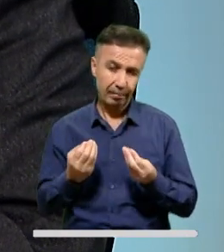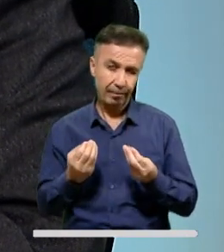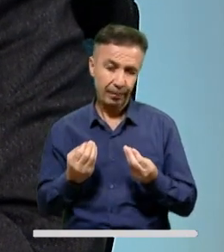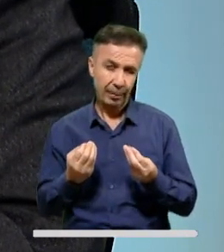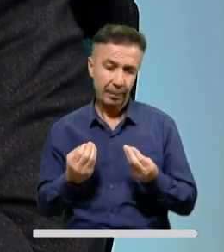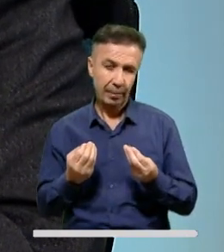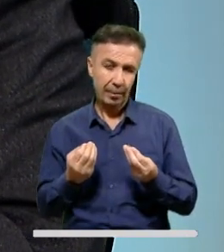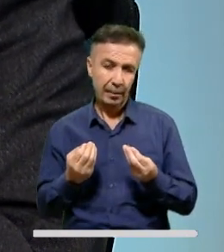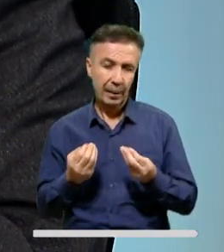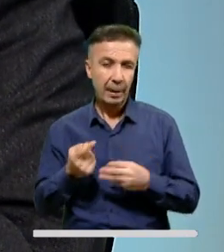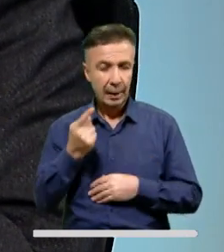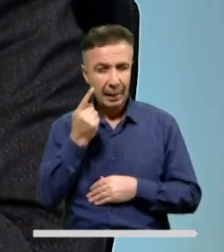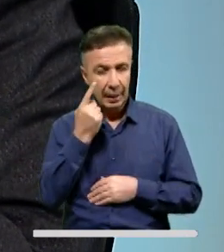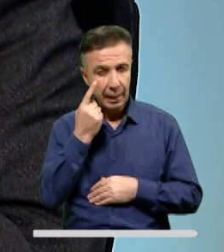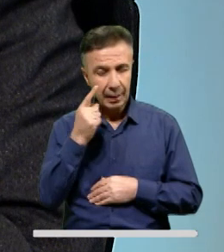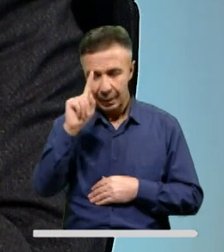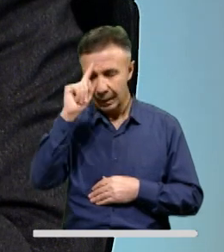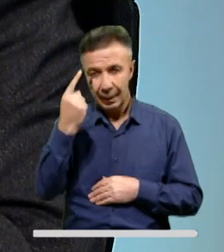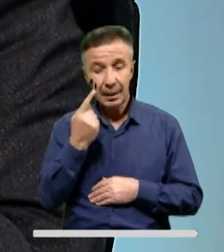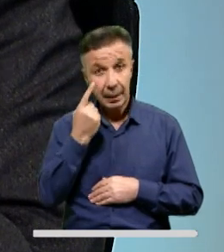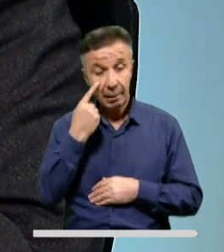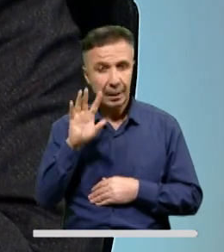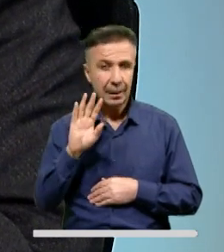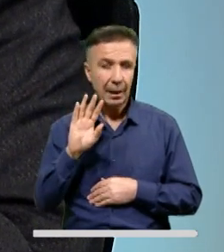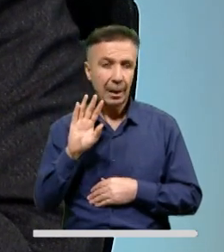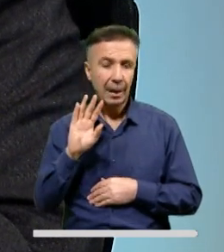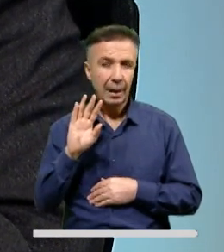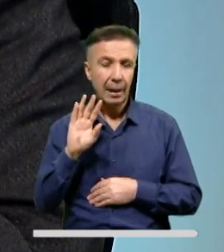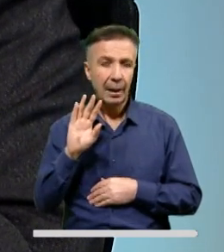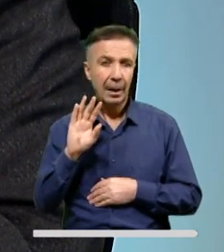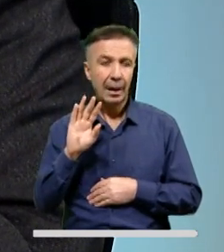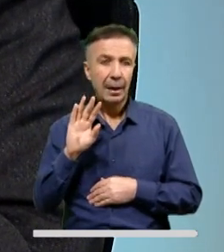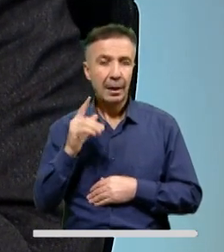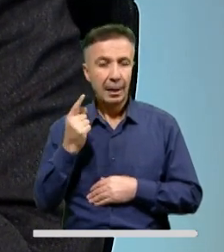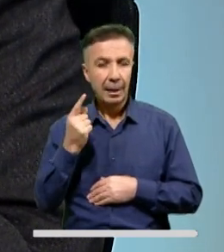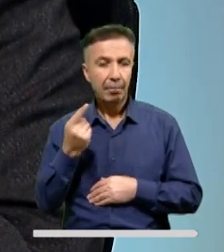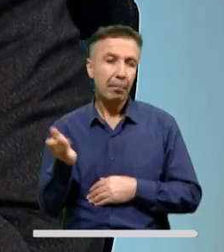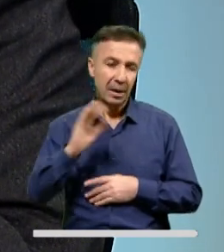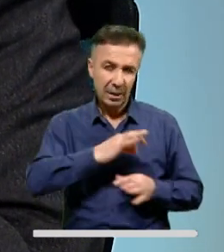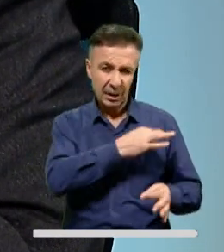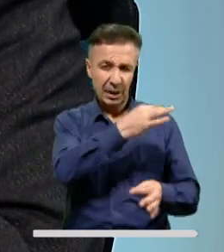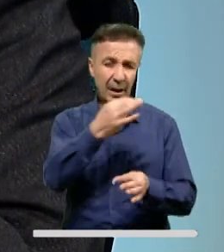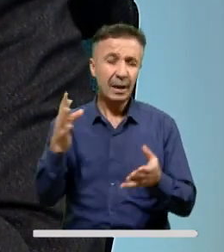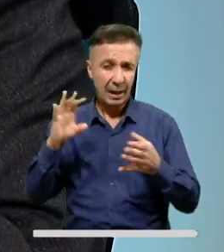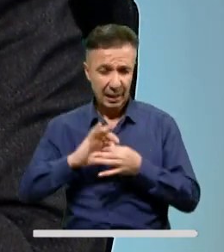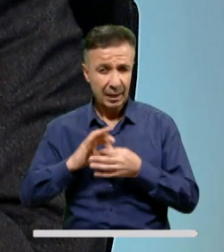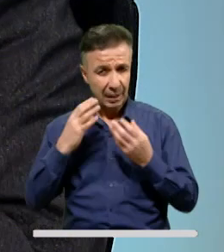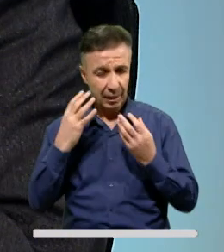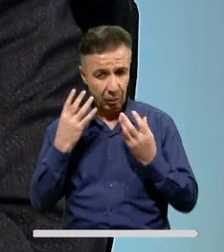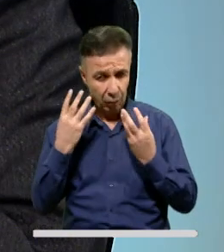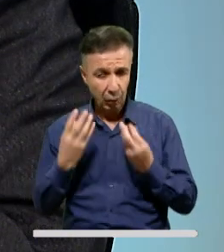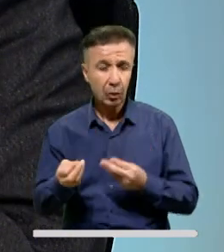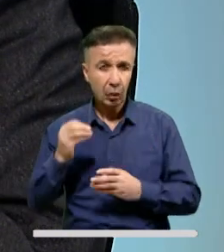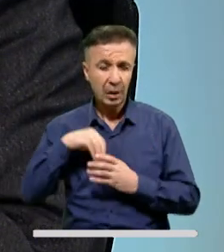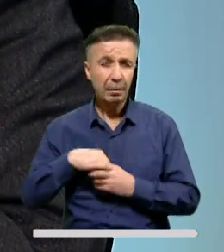üçüncü taraf devlet değil, yani hazine değil, onun dışında başka kimseleri de ilgilendiren bir soru olduğu için